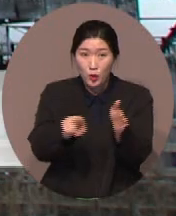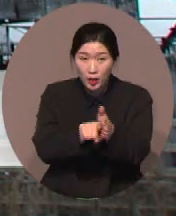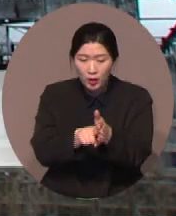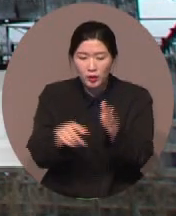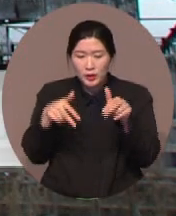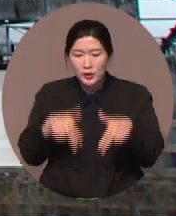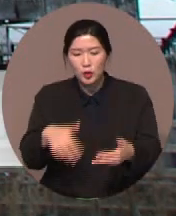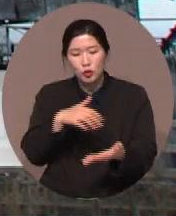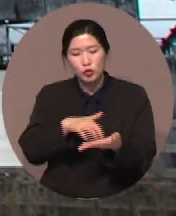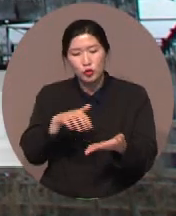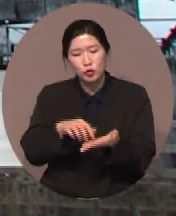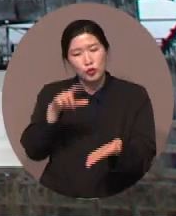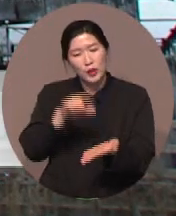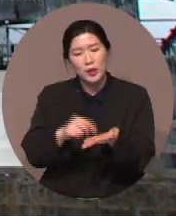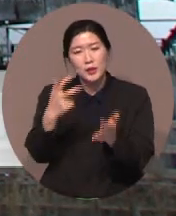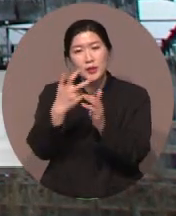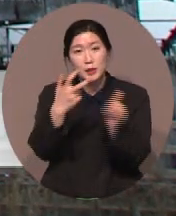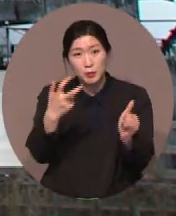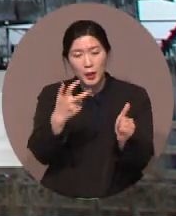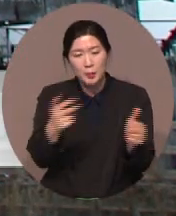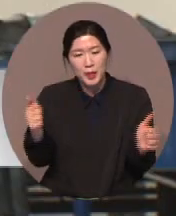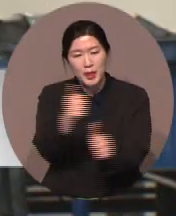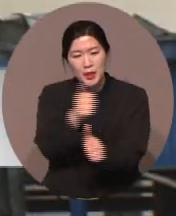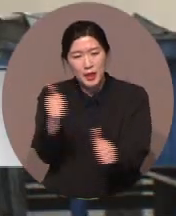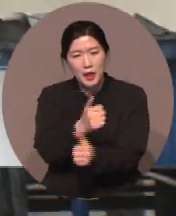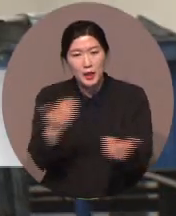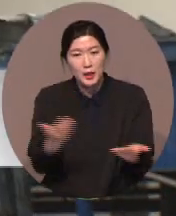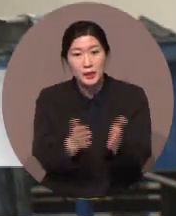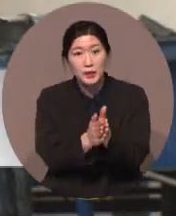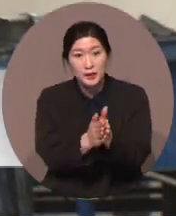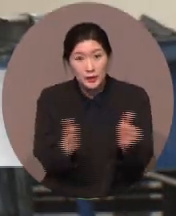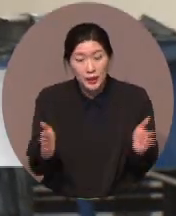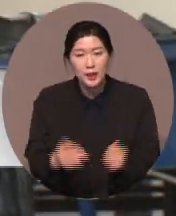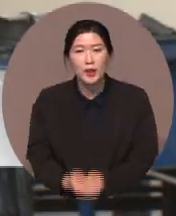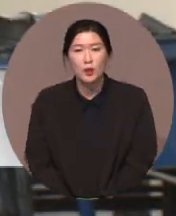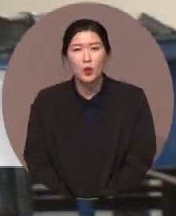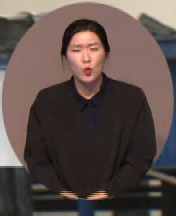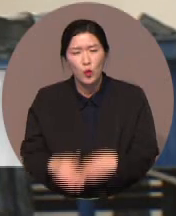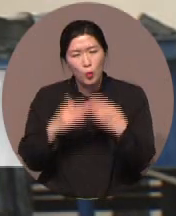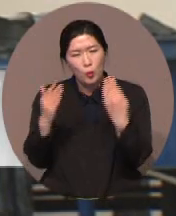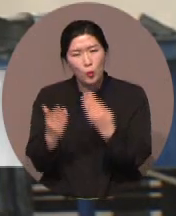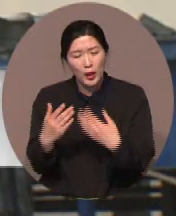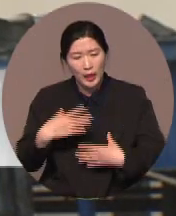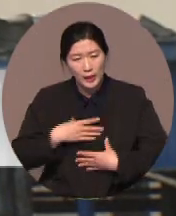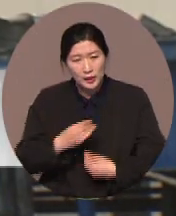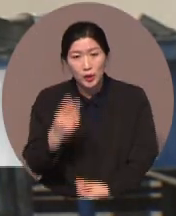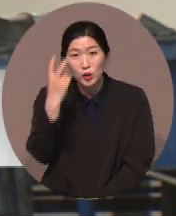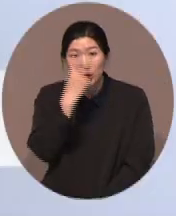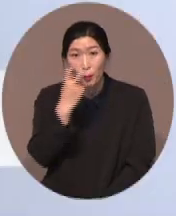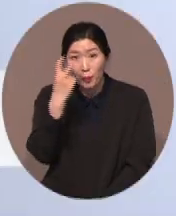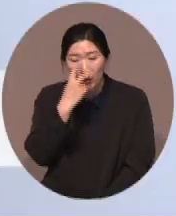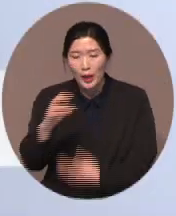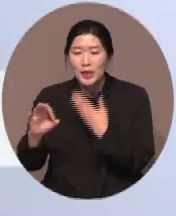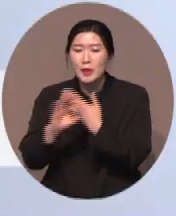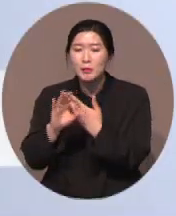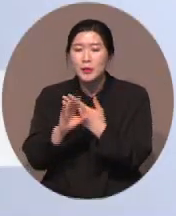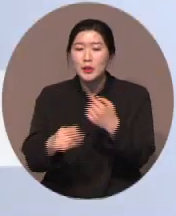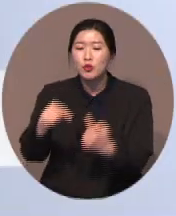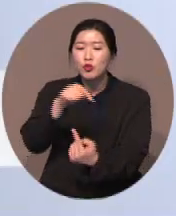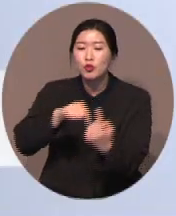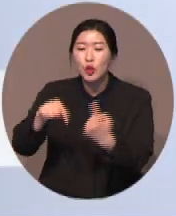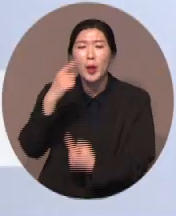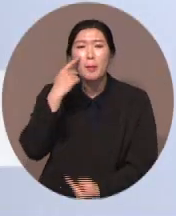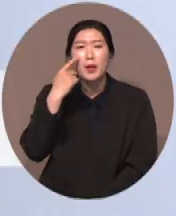필수일력 70여명이 교대 근무를 시작해 전체 공정 설비에 대한 안전점검과 시험 운행 등을